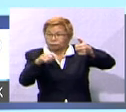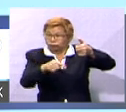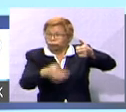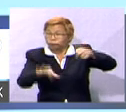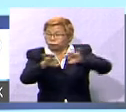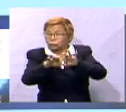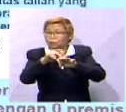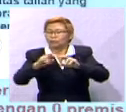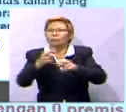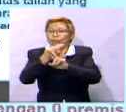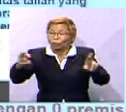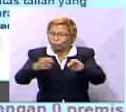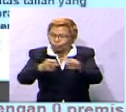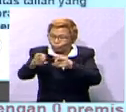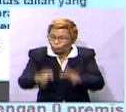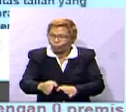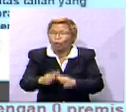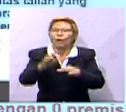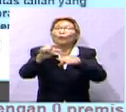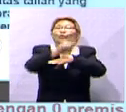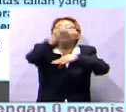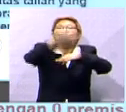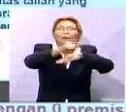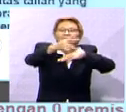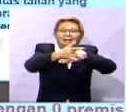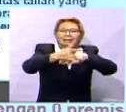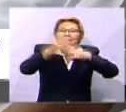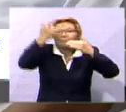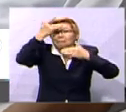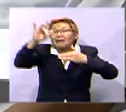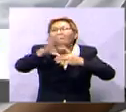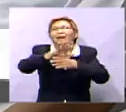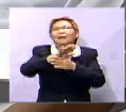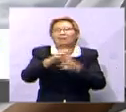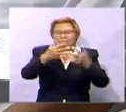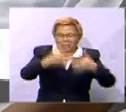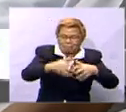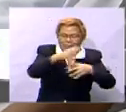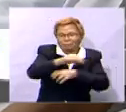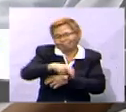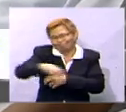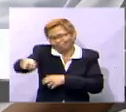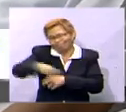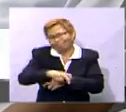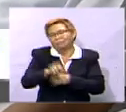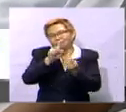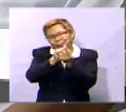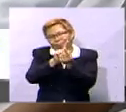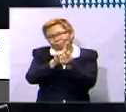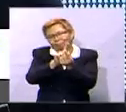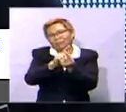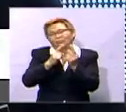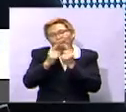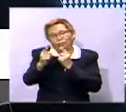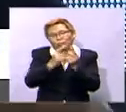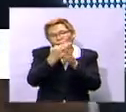menyediakan usahawan menggunapakai aplikasi teknologi pintar dalam semua peringkat termasuk pengilangan dan logistik. Mereka ditemui selepas sesi